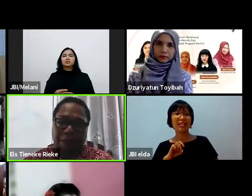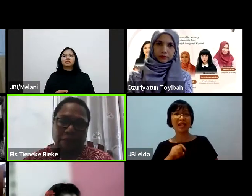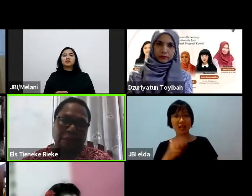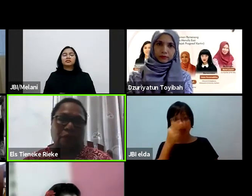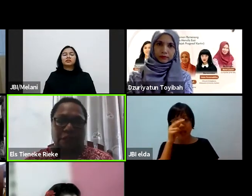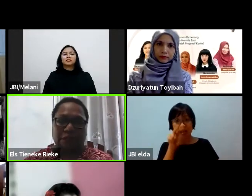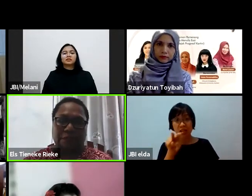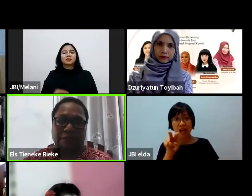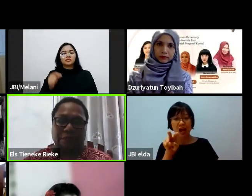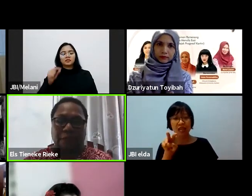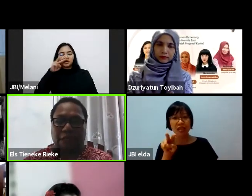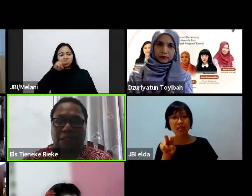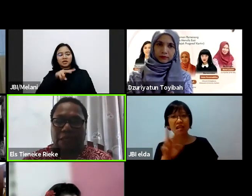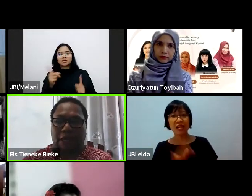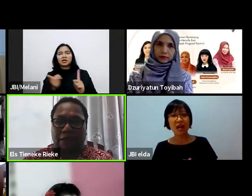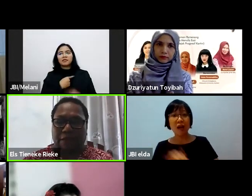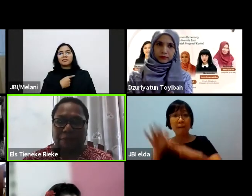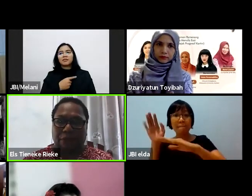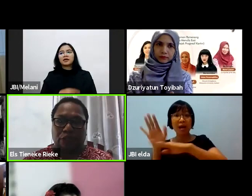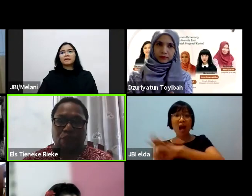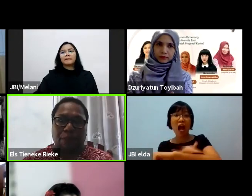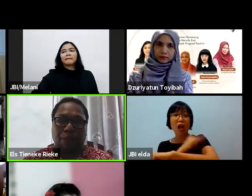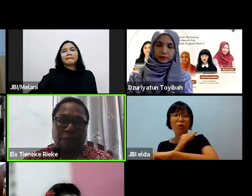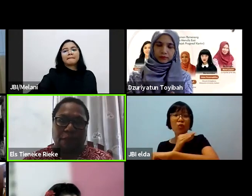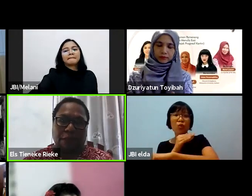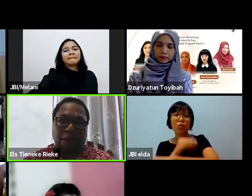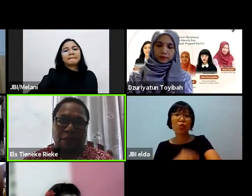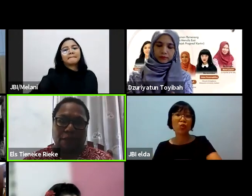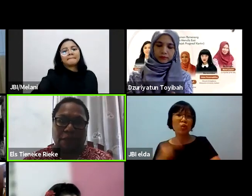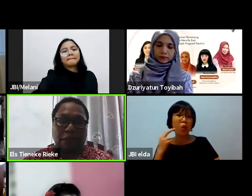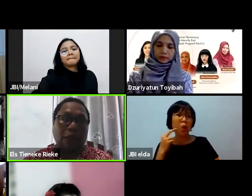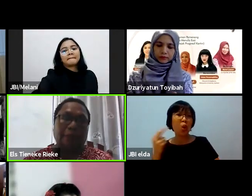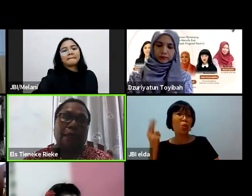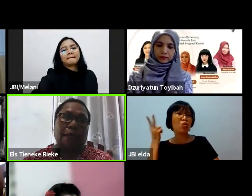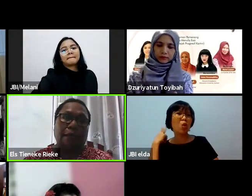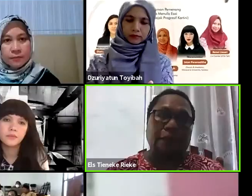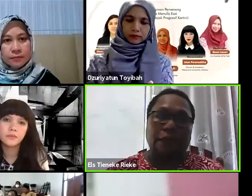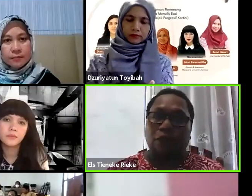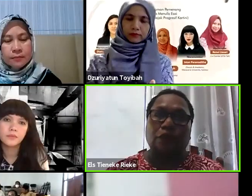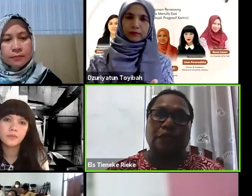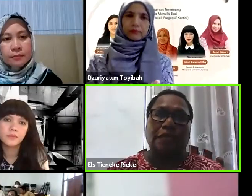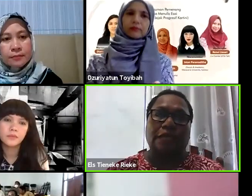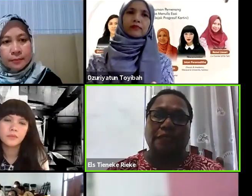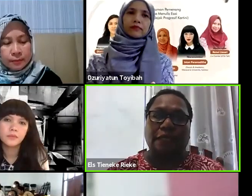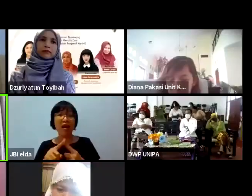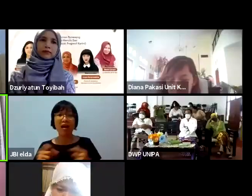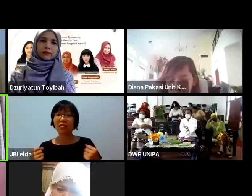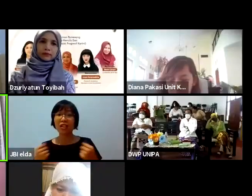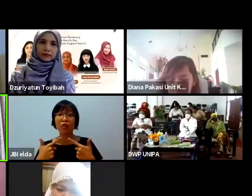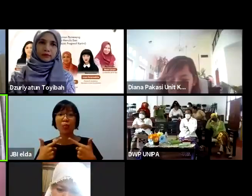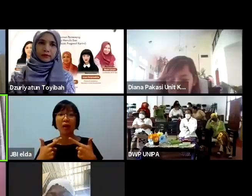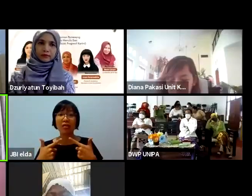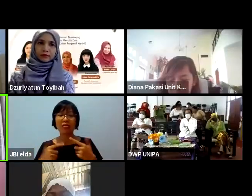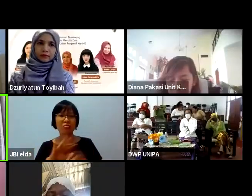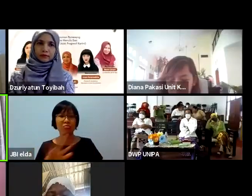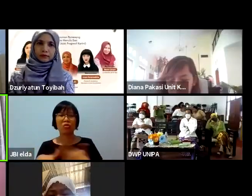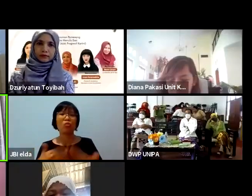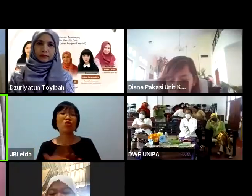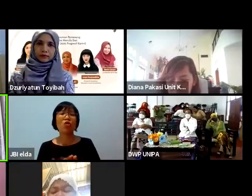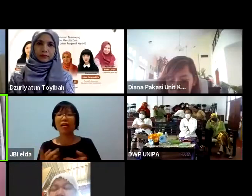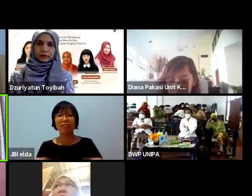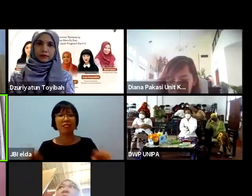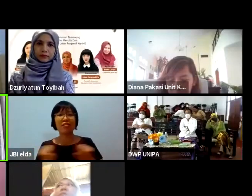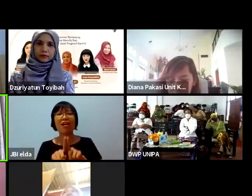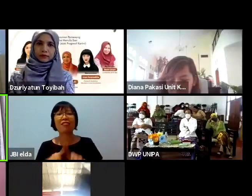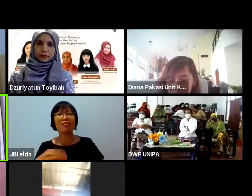bagaimana dampak dari kolonialisme terhadap kehidupan, dan itu ada dan itu terjadi. Sehingga saya berani mengatakan